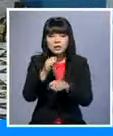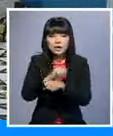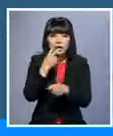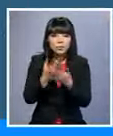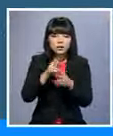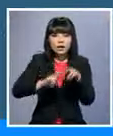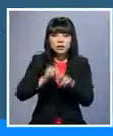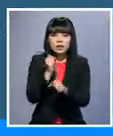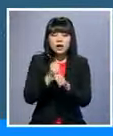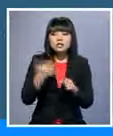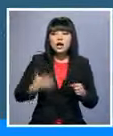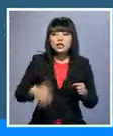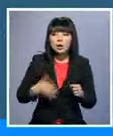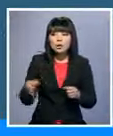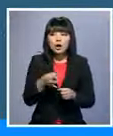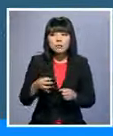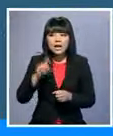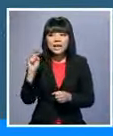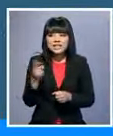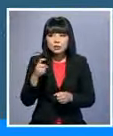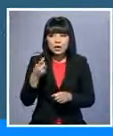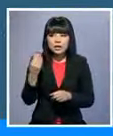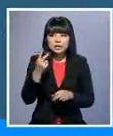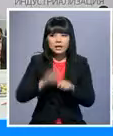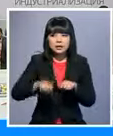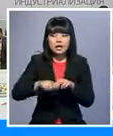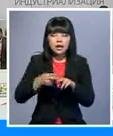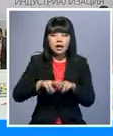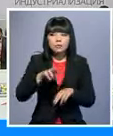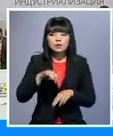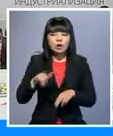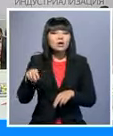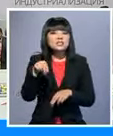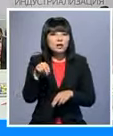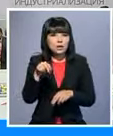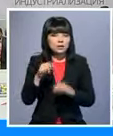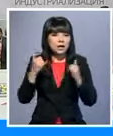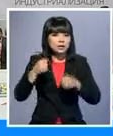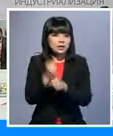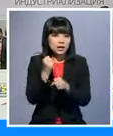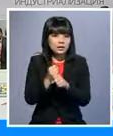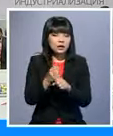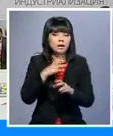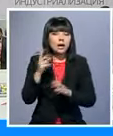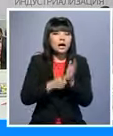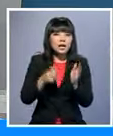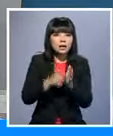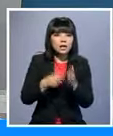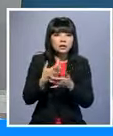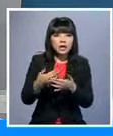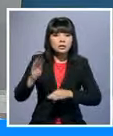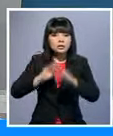Бұған қоса Жамбыл облысындағы химиялық реагенттер шығаратын, Маңғыстаудағы цемент және Қарағандыдағы шар крандары мен жабық